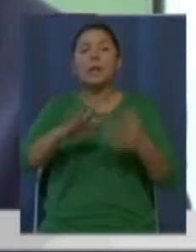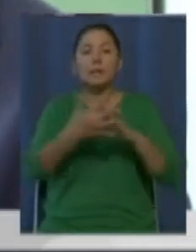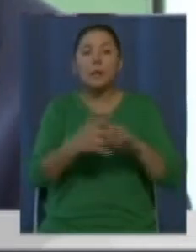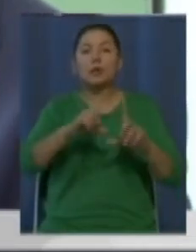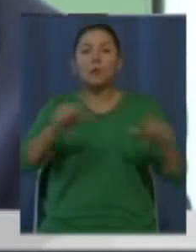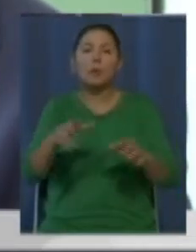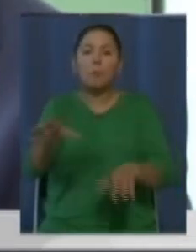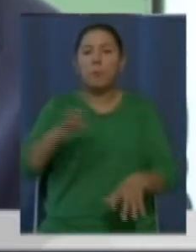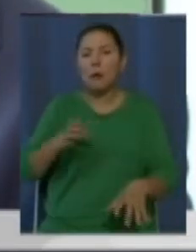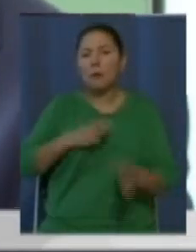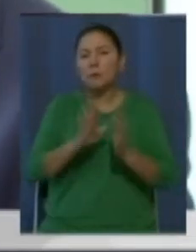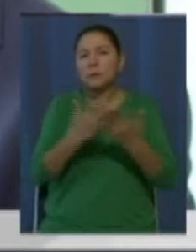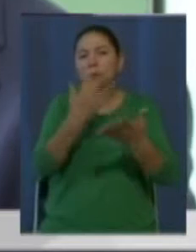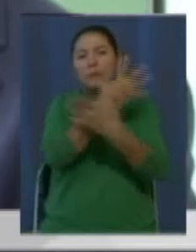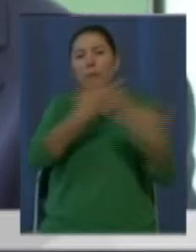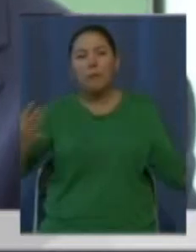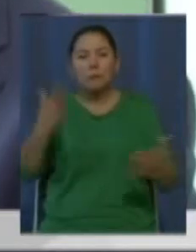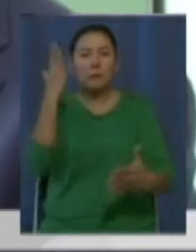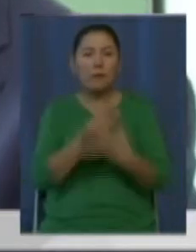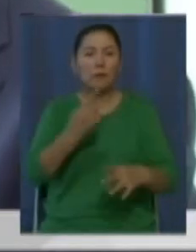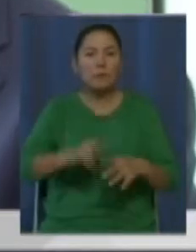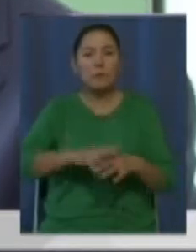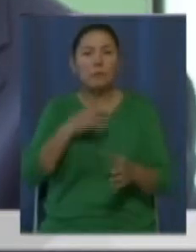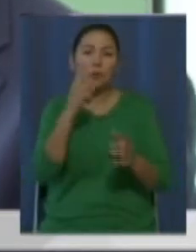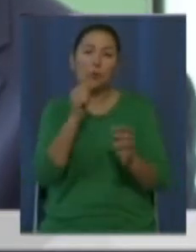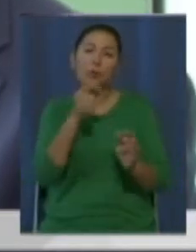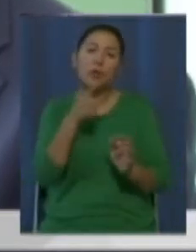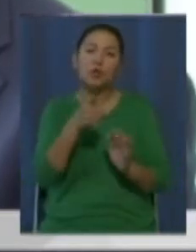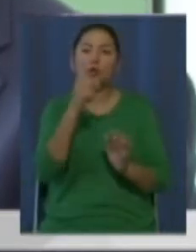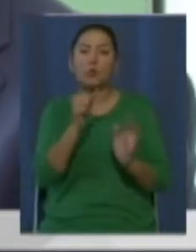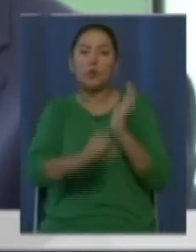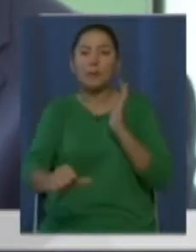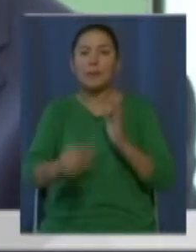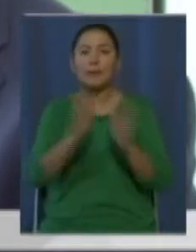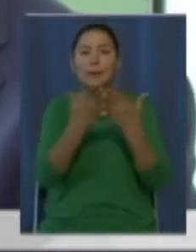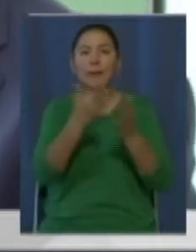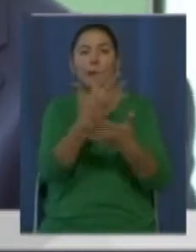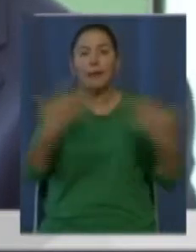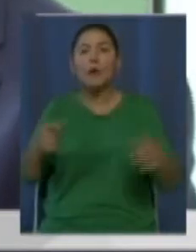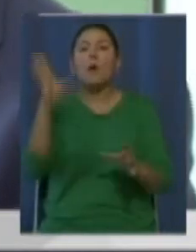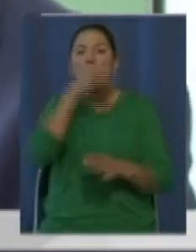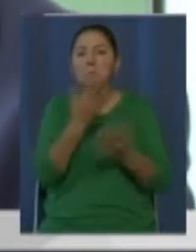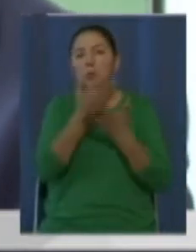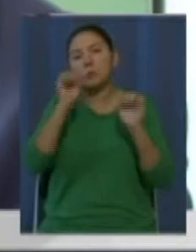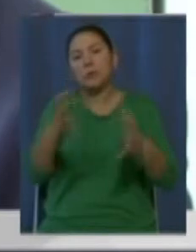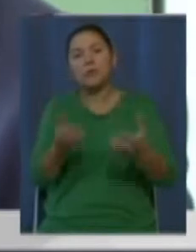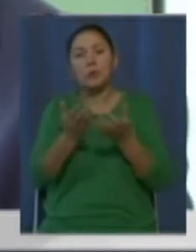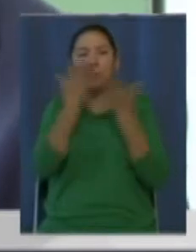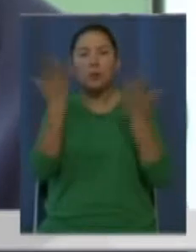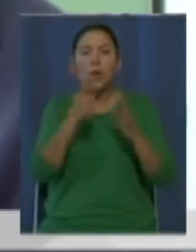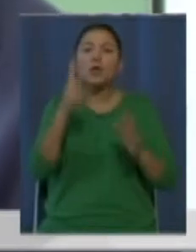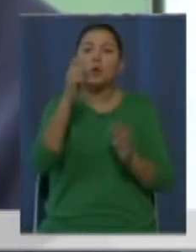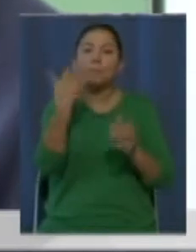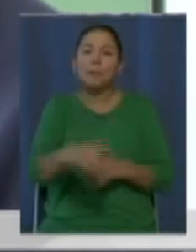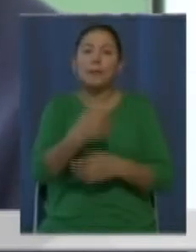асханасында бірінші сыныптың 7 оқушысы, сосын аз қамтылған жанұяның семьясынан 15 оқушы бір